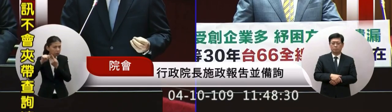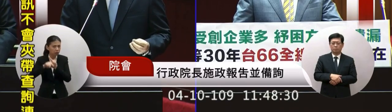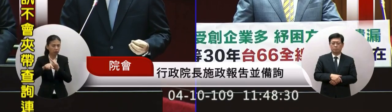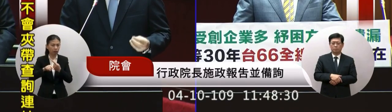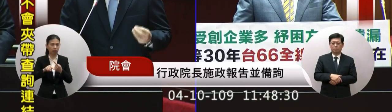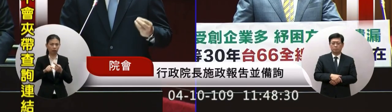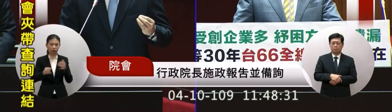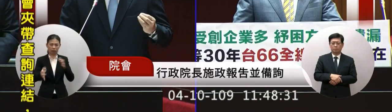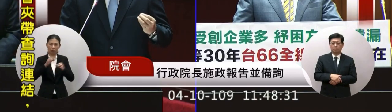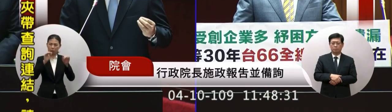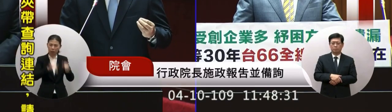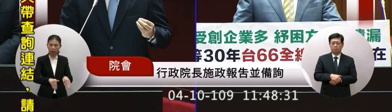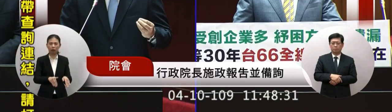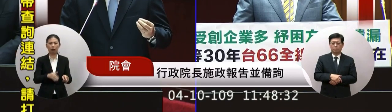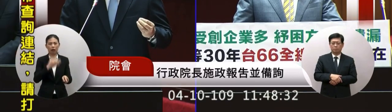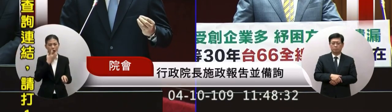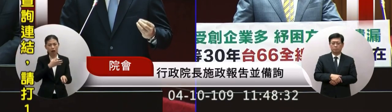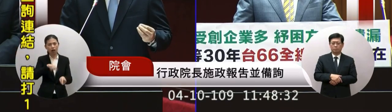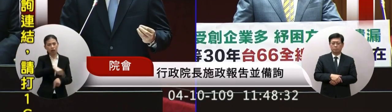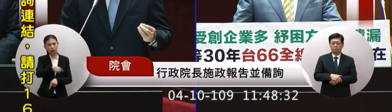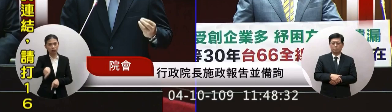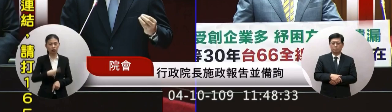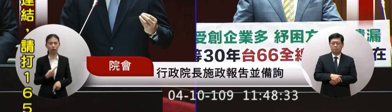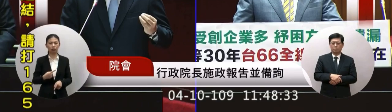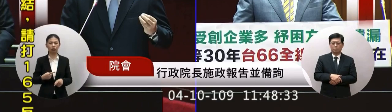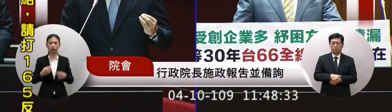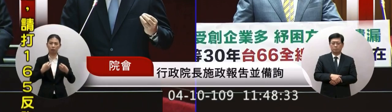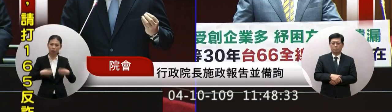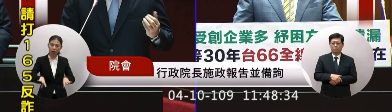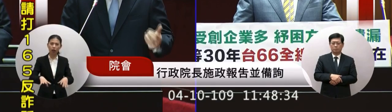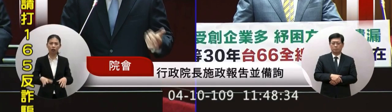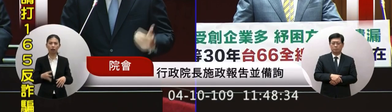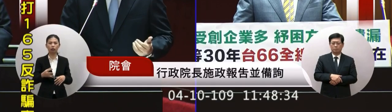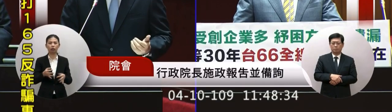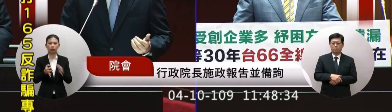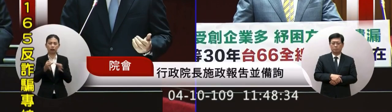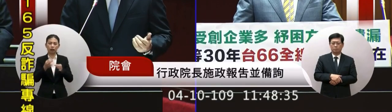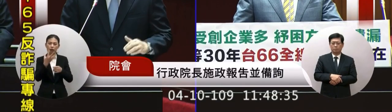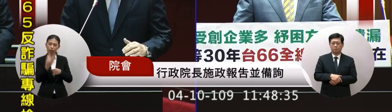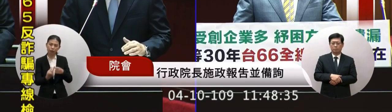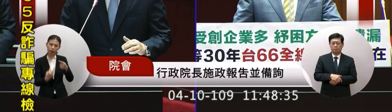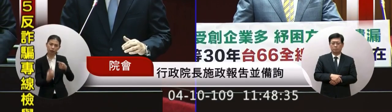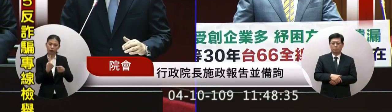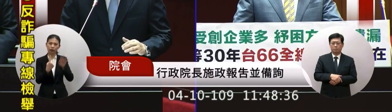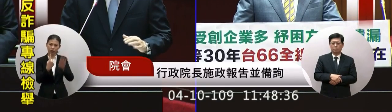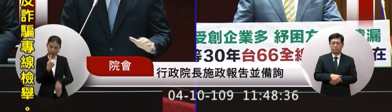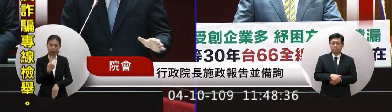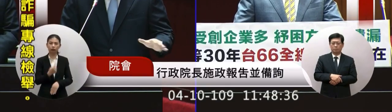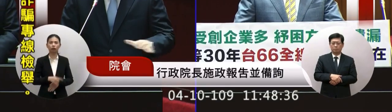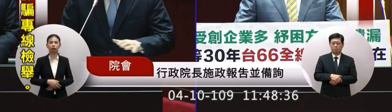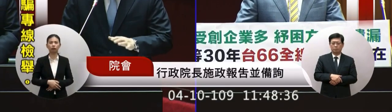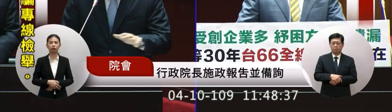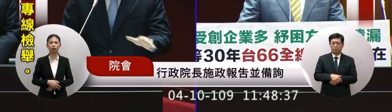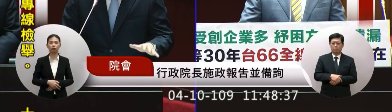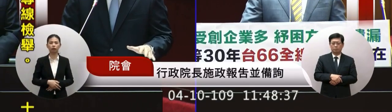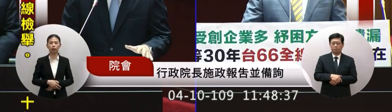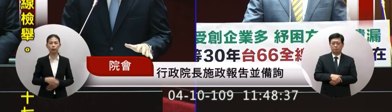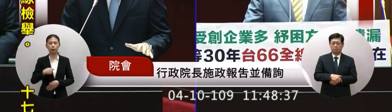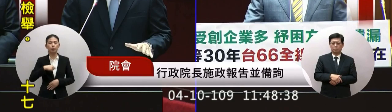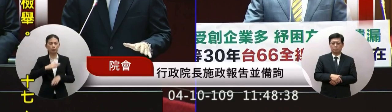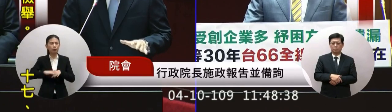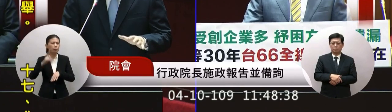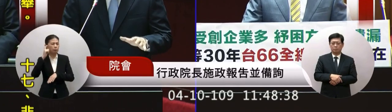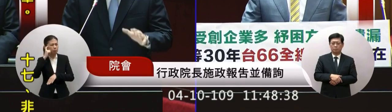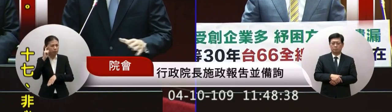重的，那它的营业额哈，甚至是减半以下的，好，那也我们会想尽